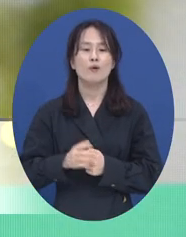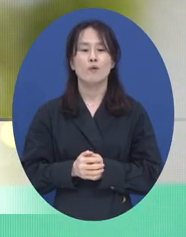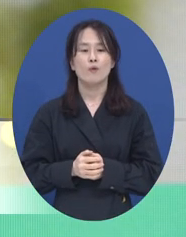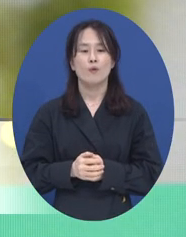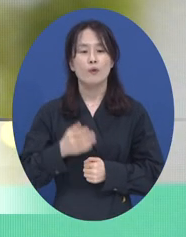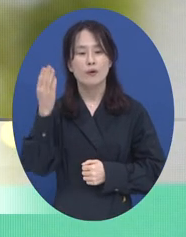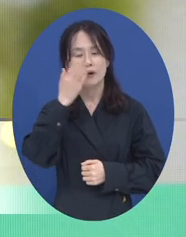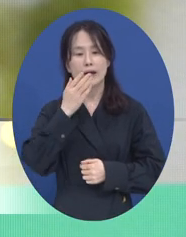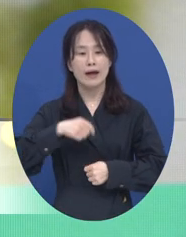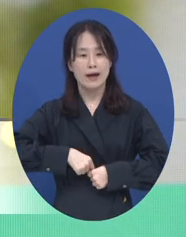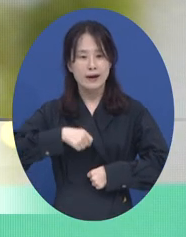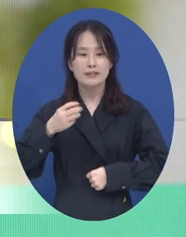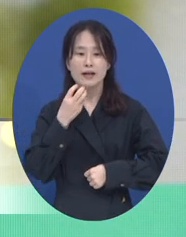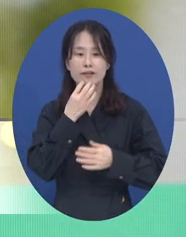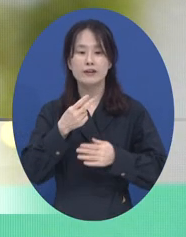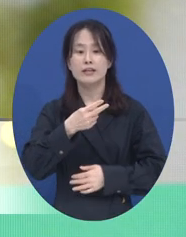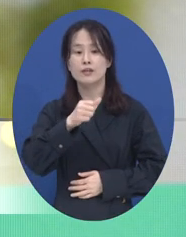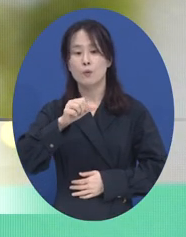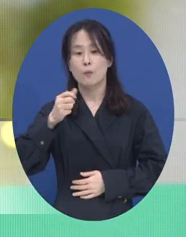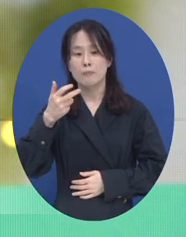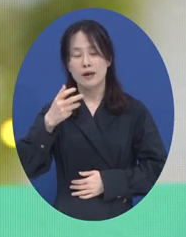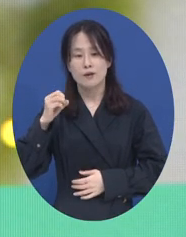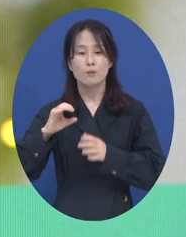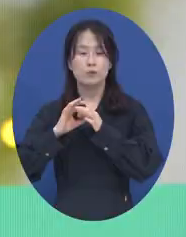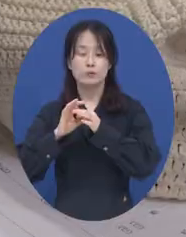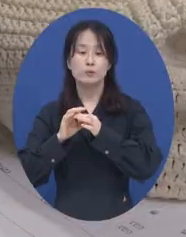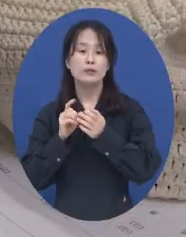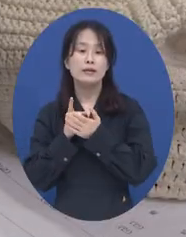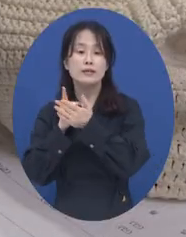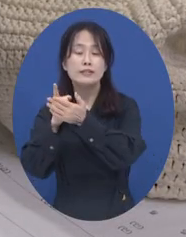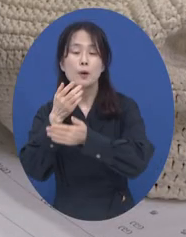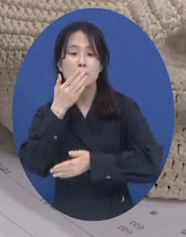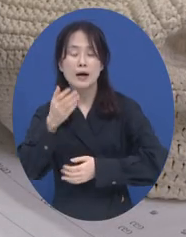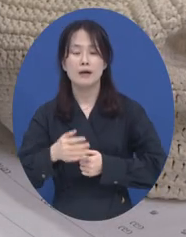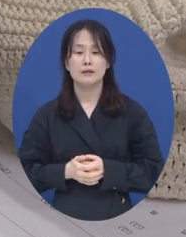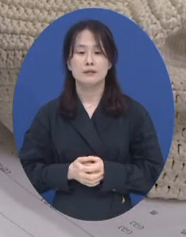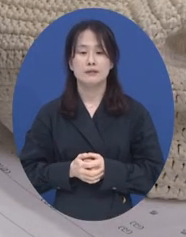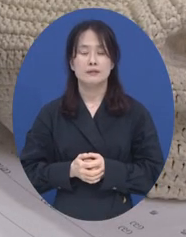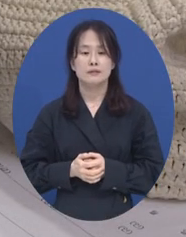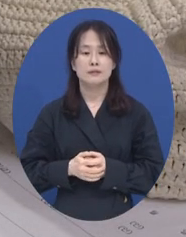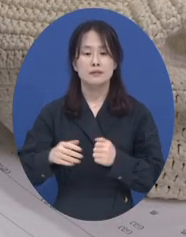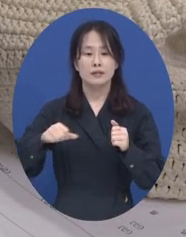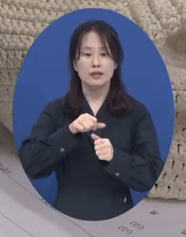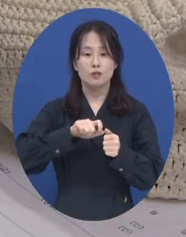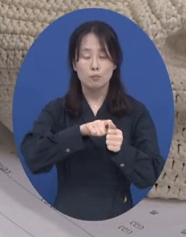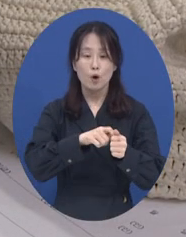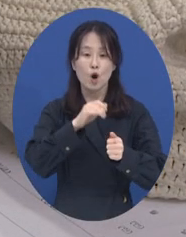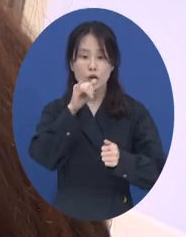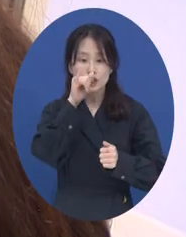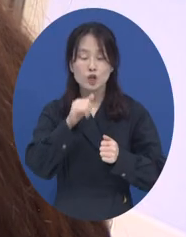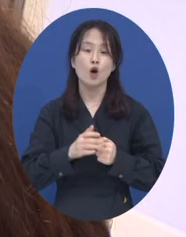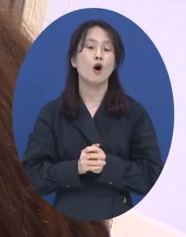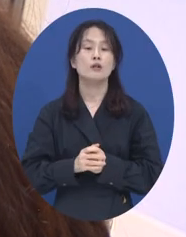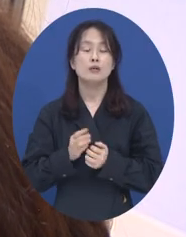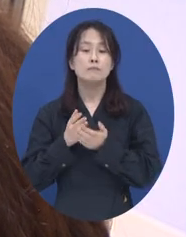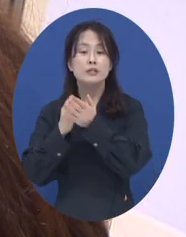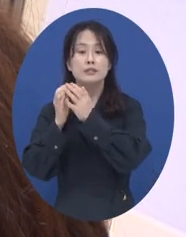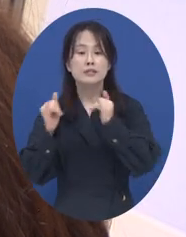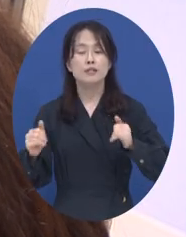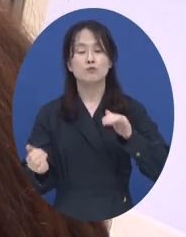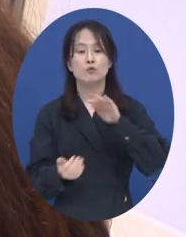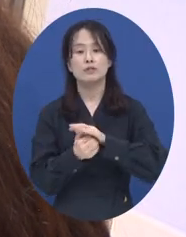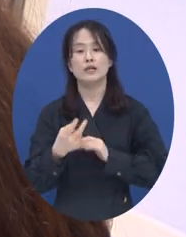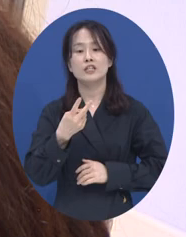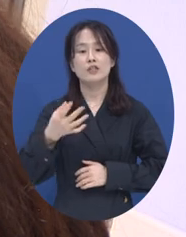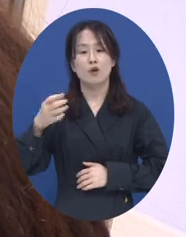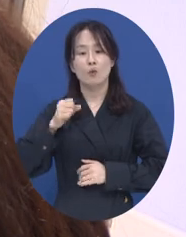라인 공정 경기 2580 을 통해 할 수 있습니다 재벌 로 행정처분 까지 이루어지면 제보자는 최대 2억원의